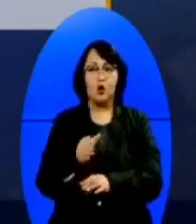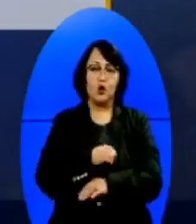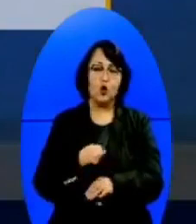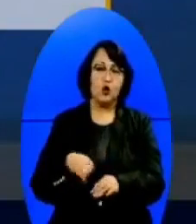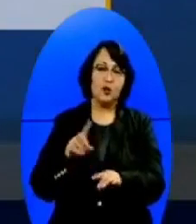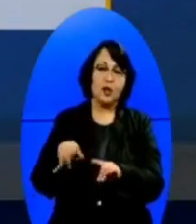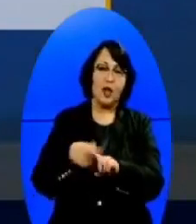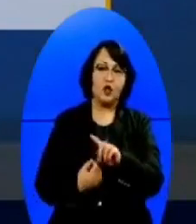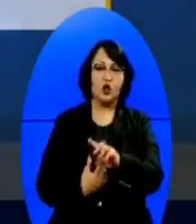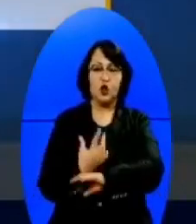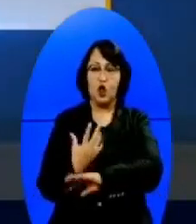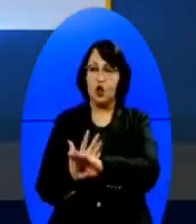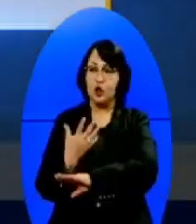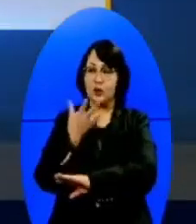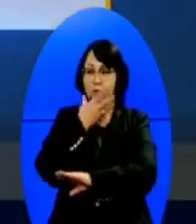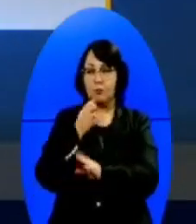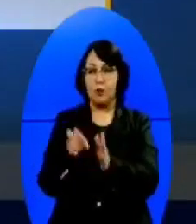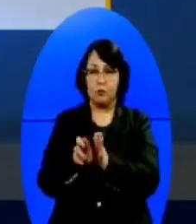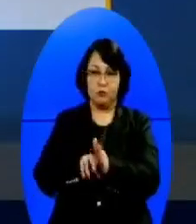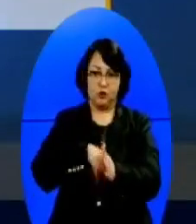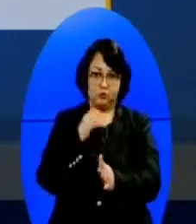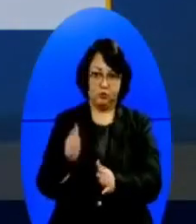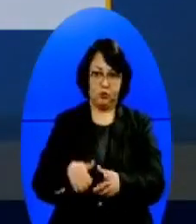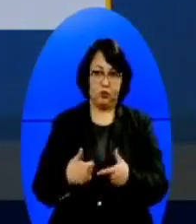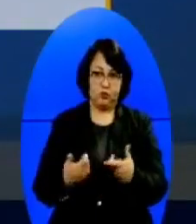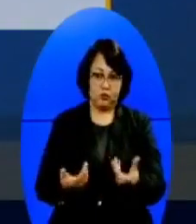хамгаалах нөөц бололцоо бүрдүүлнэ.